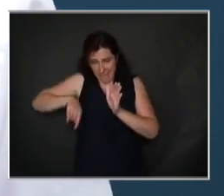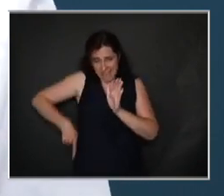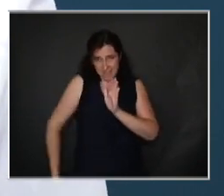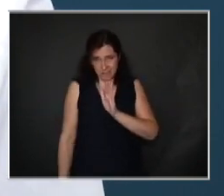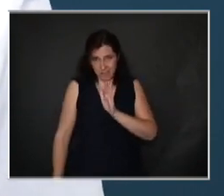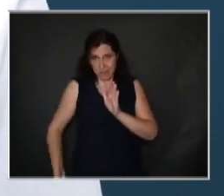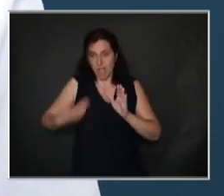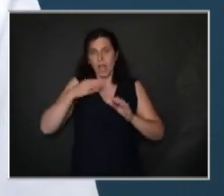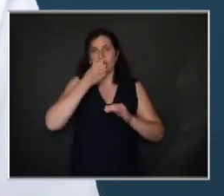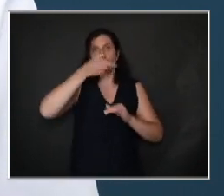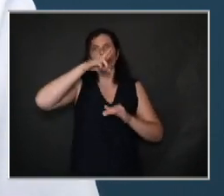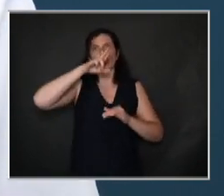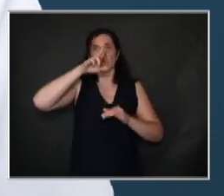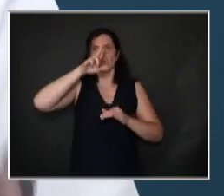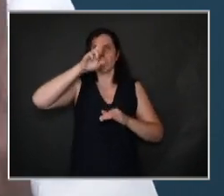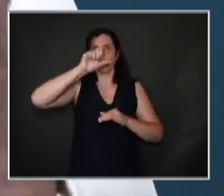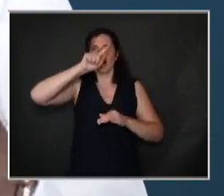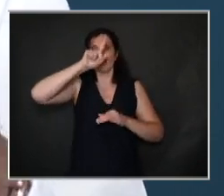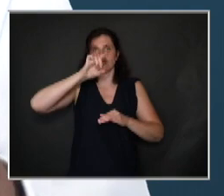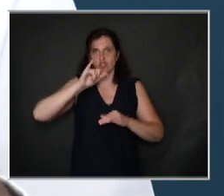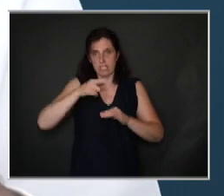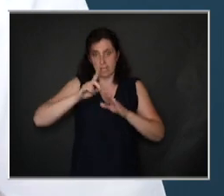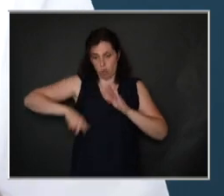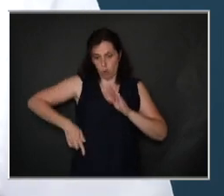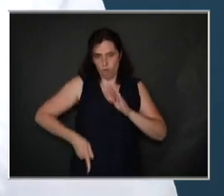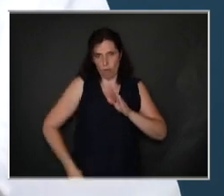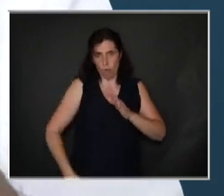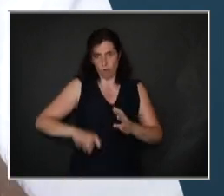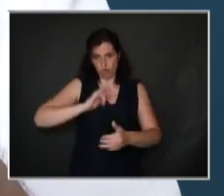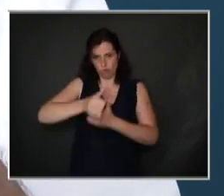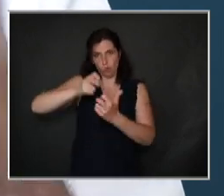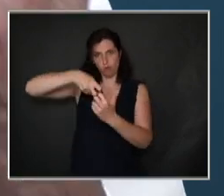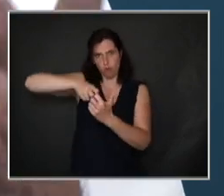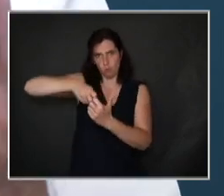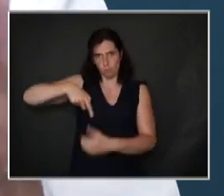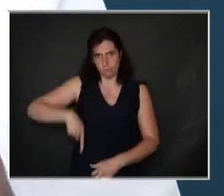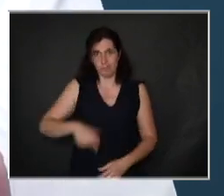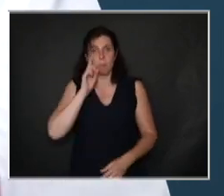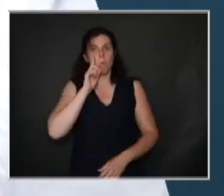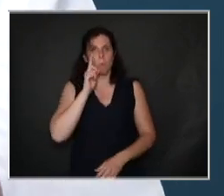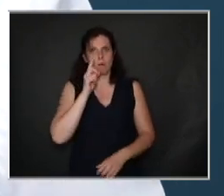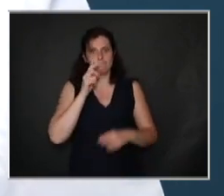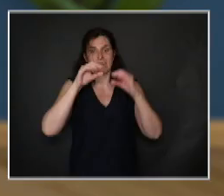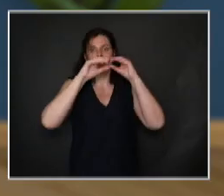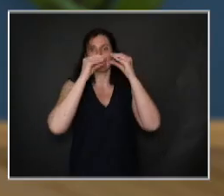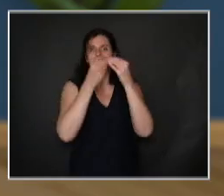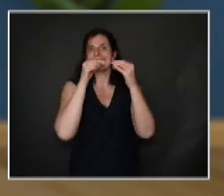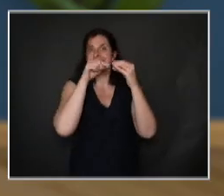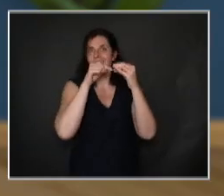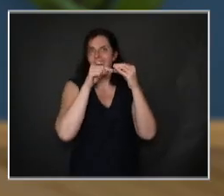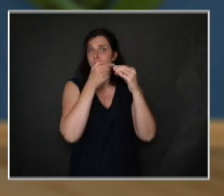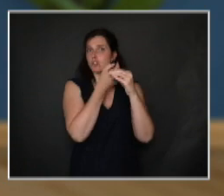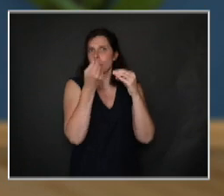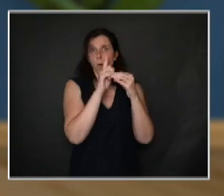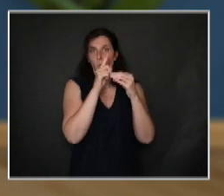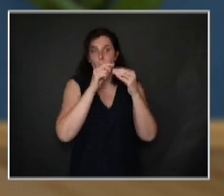genou pour ce qui est de la cruralgie. Parce que là, il n'y a pas qu'une atteinte du disque et de la vertèbre, il y a une atteinte du nerf sciatique ou du